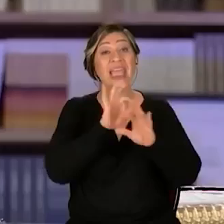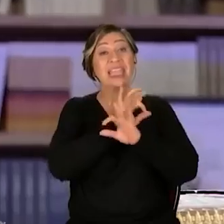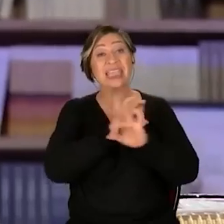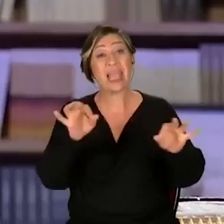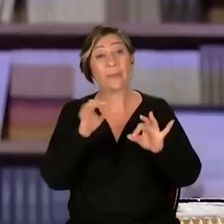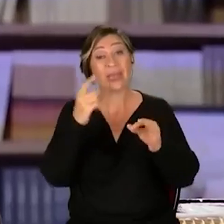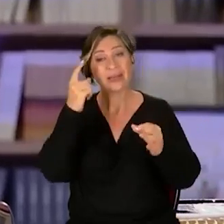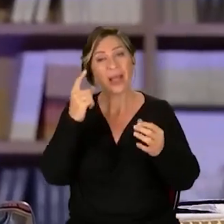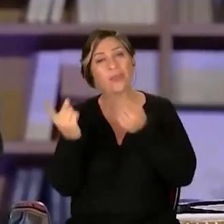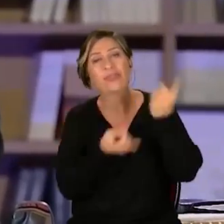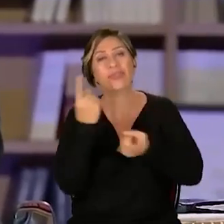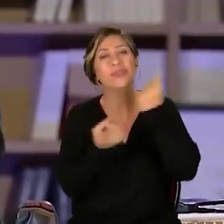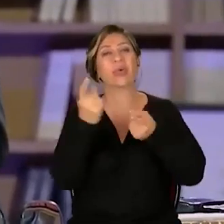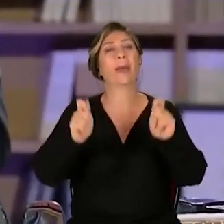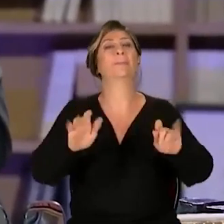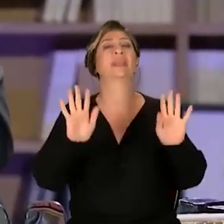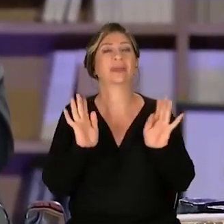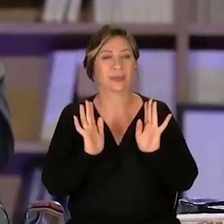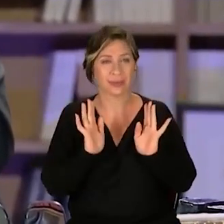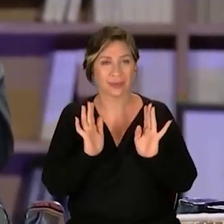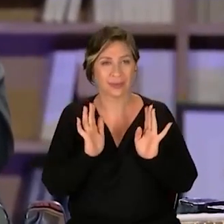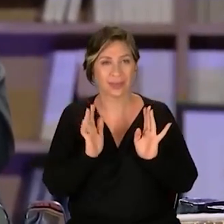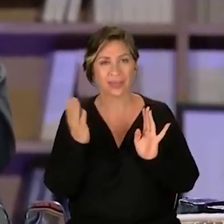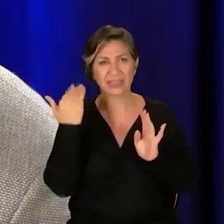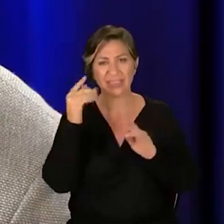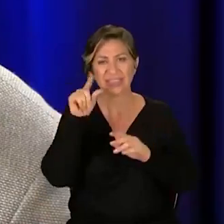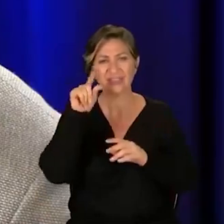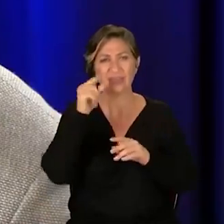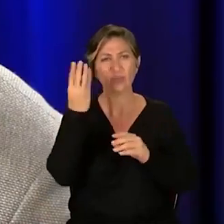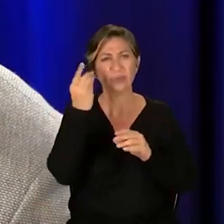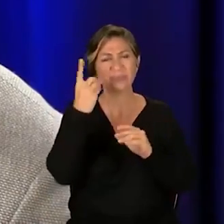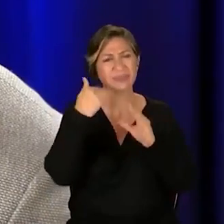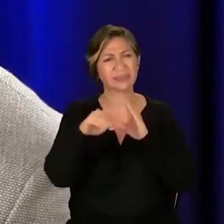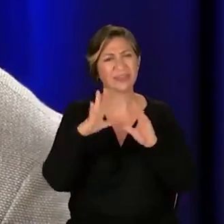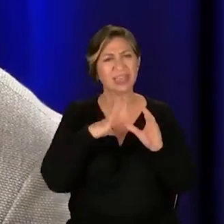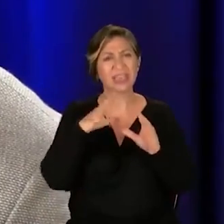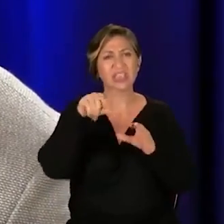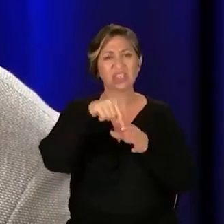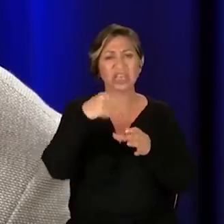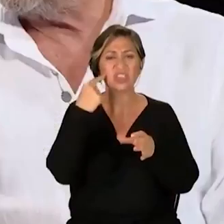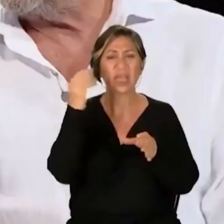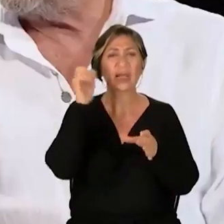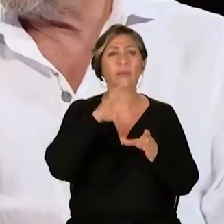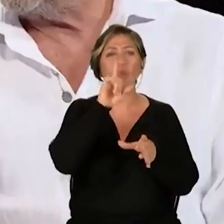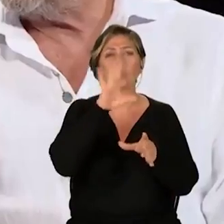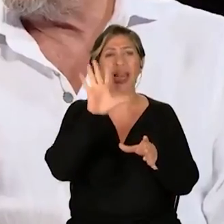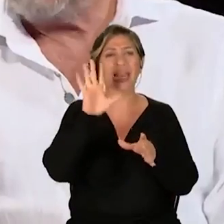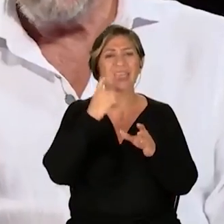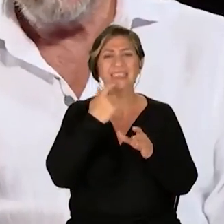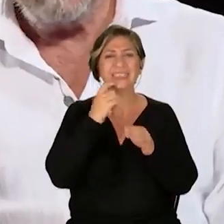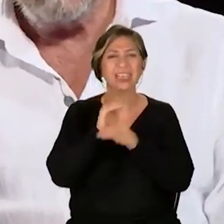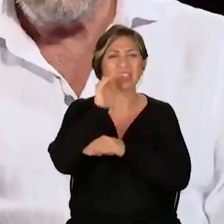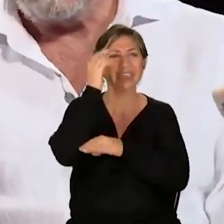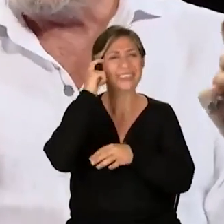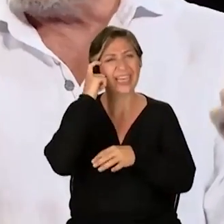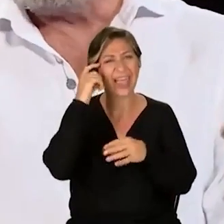kadar bunlarla kafa bulmadık. Geçen Twitter'da çok güzel bir şey vardı. Çaya şeker atmıyorum diye 150 yıl yaşayacağını